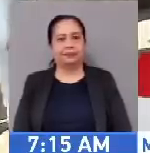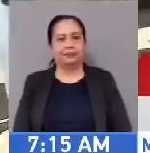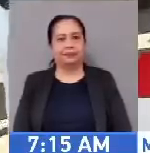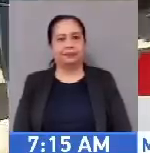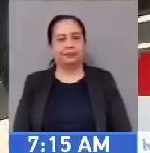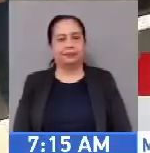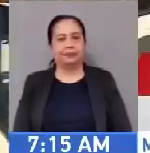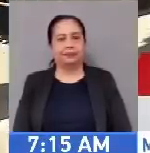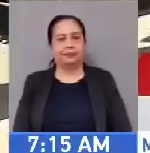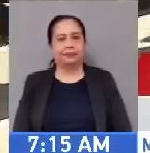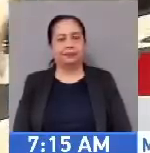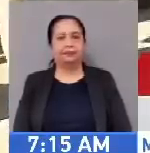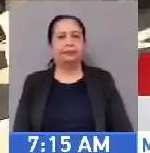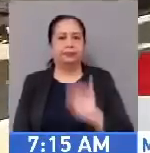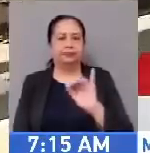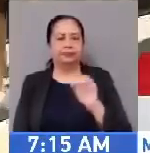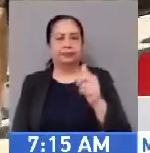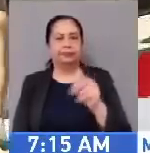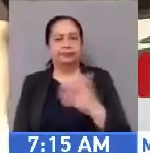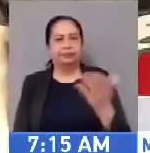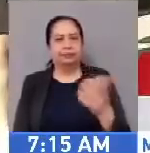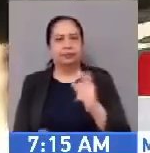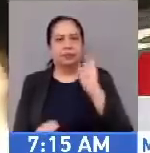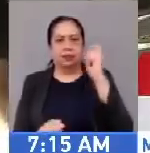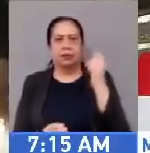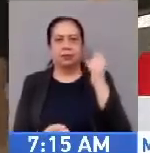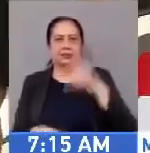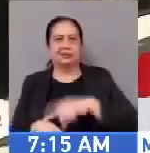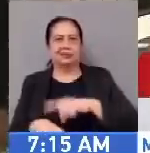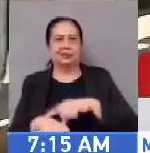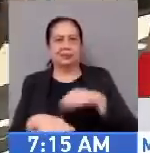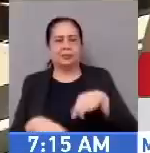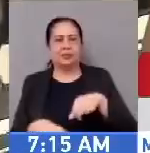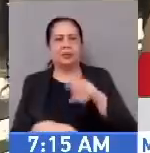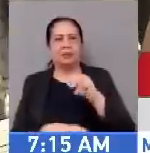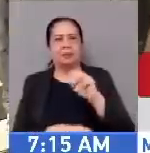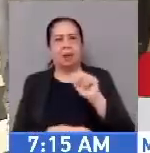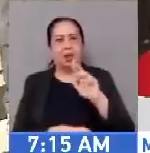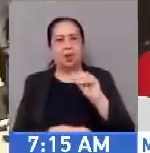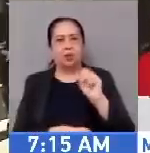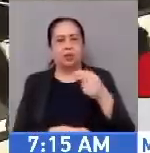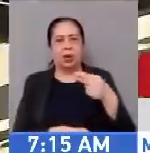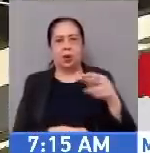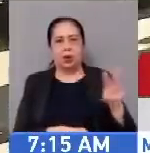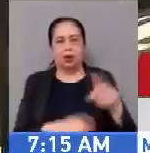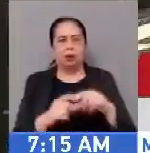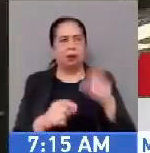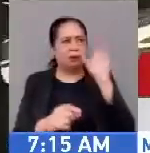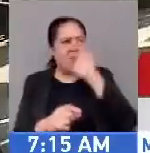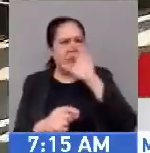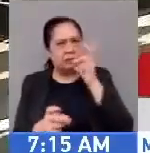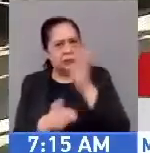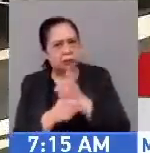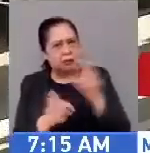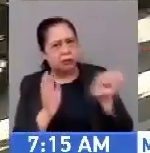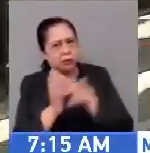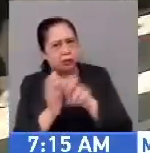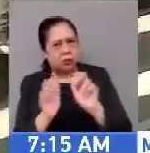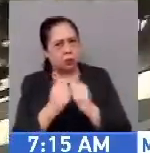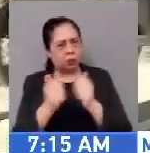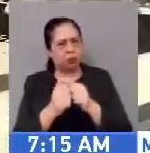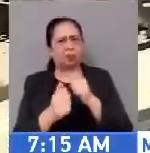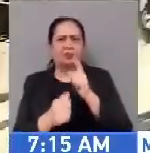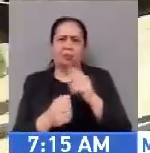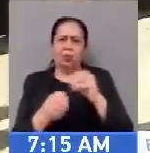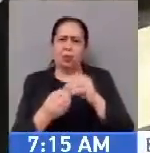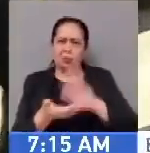Igan, magandang umaga. Rush hour dito sa Marcos Highway. Eh, gano'ng nga ba kahirap humanap ng masasakyan jeepney, lalo at tumaas pa lalo yung